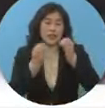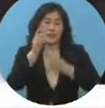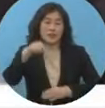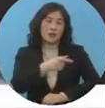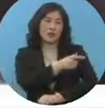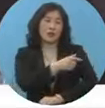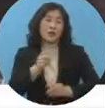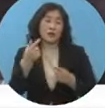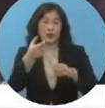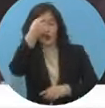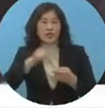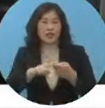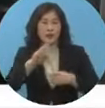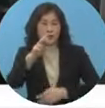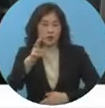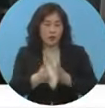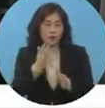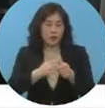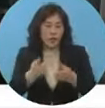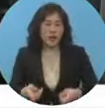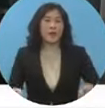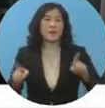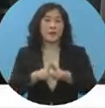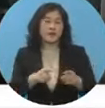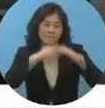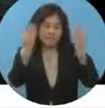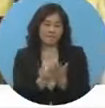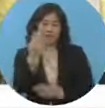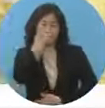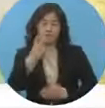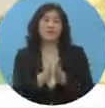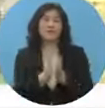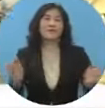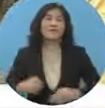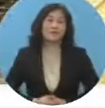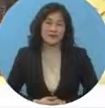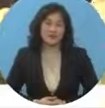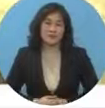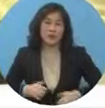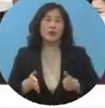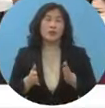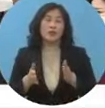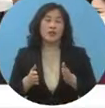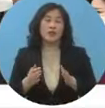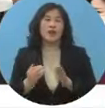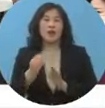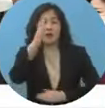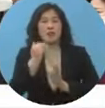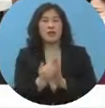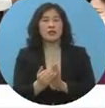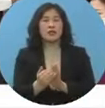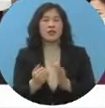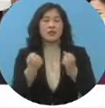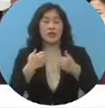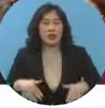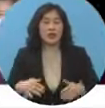전남도가 22개 시 군과 협조해 전수 조사에 나섰습니다 면역력이 취약한 장애인 거주시설 점검에